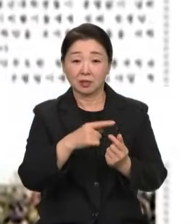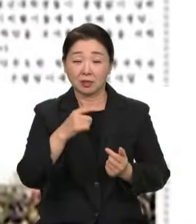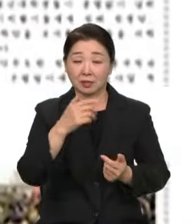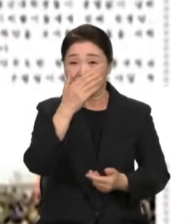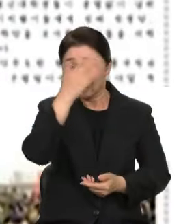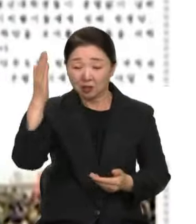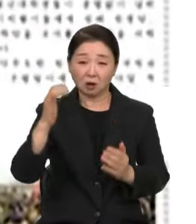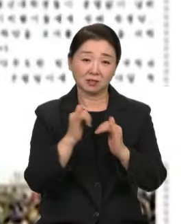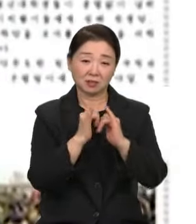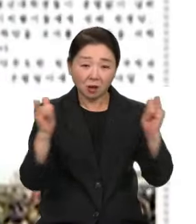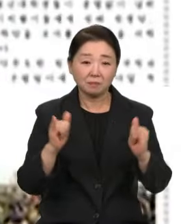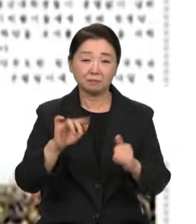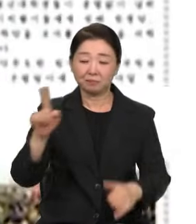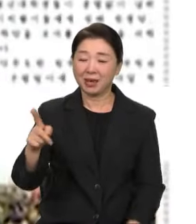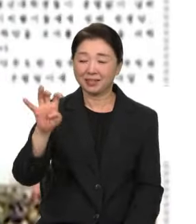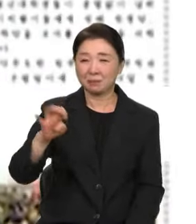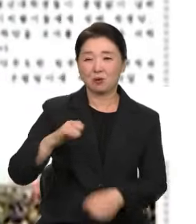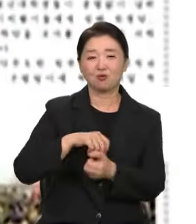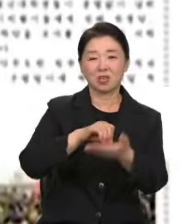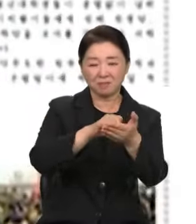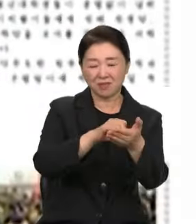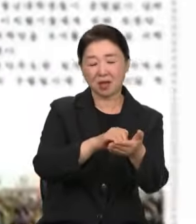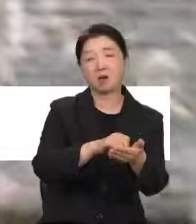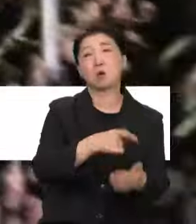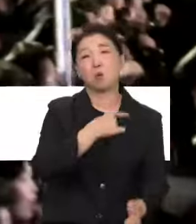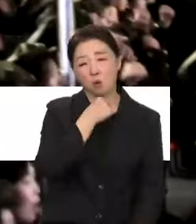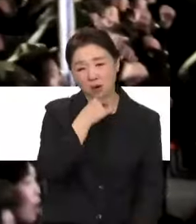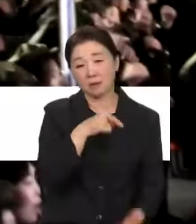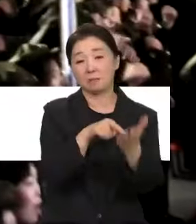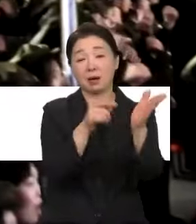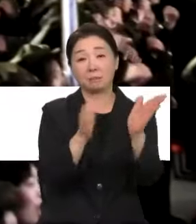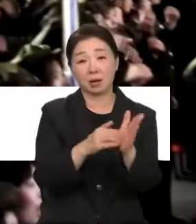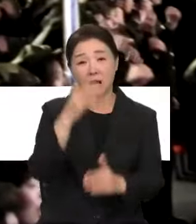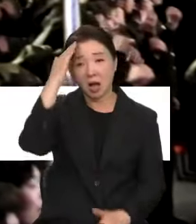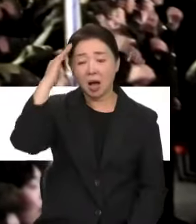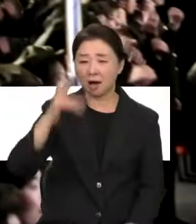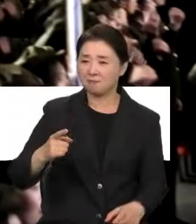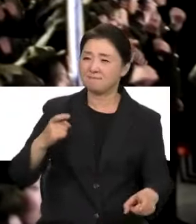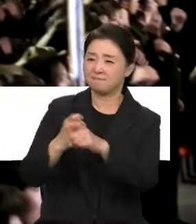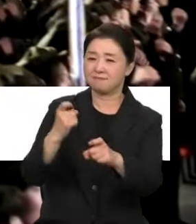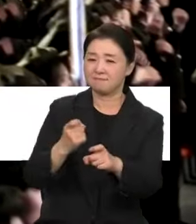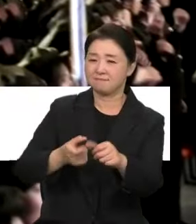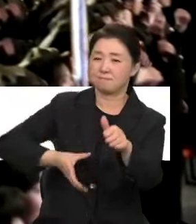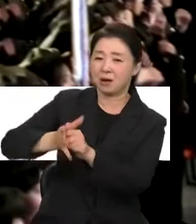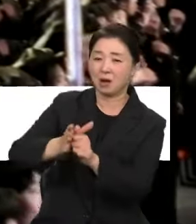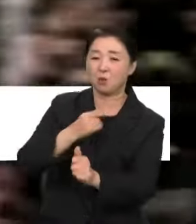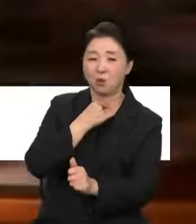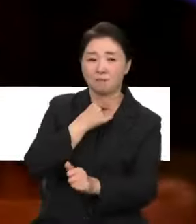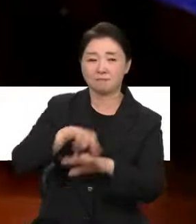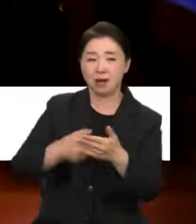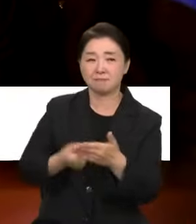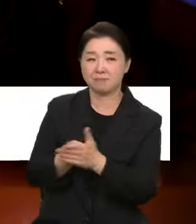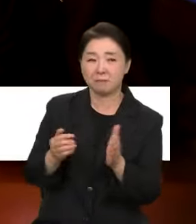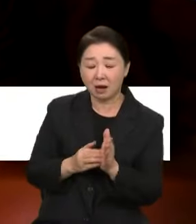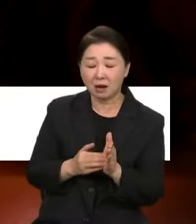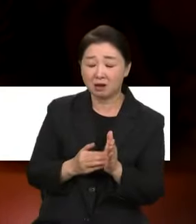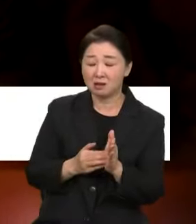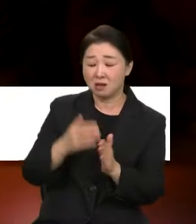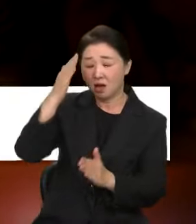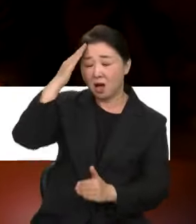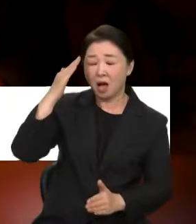군에 입대하겠다고 탄원했다는 소식을 실었습니다. 한국을 징벌하려는 의지가 넘치고 있다며 대남